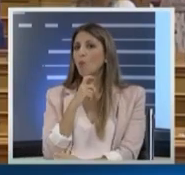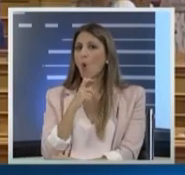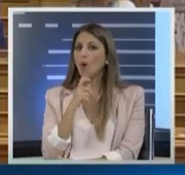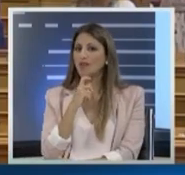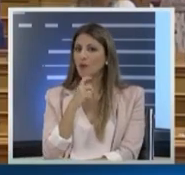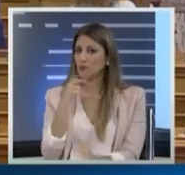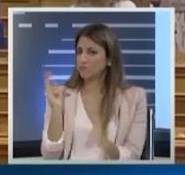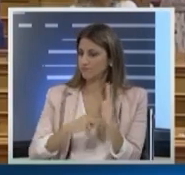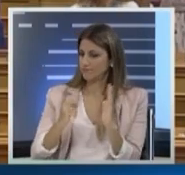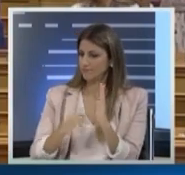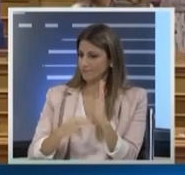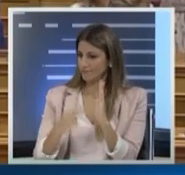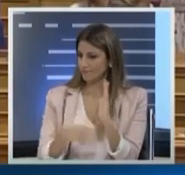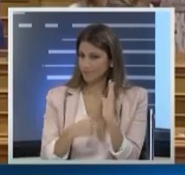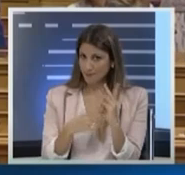πολλούς άλλους,